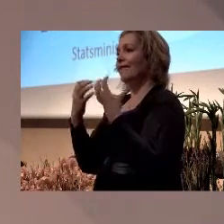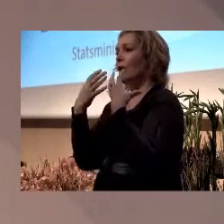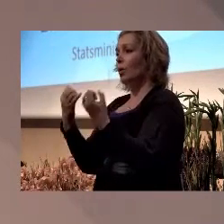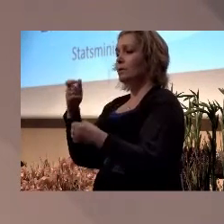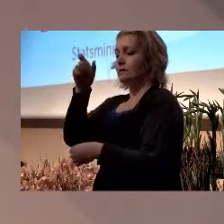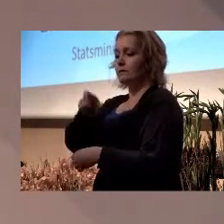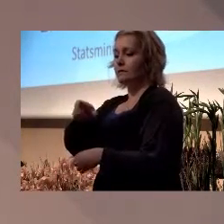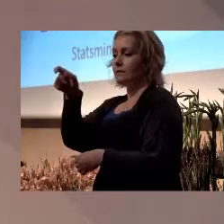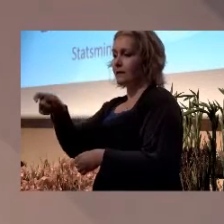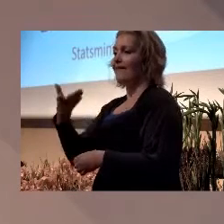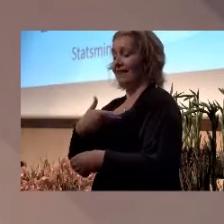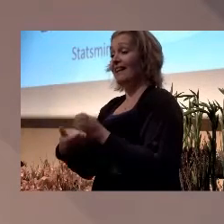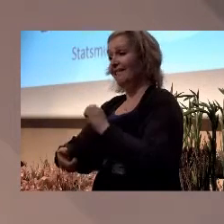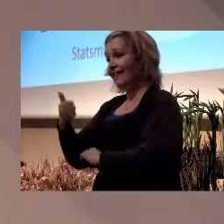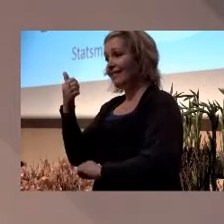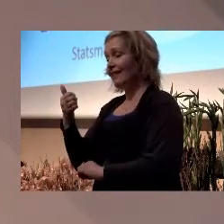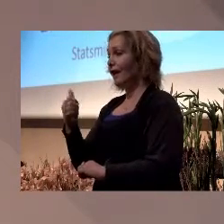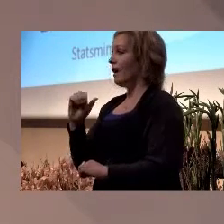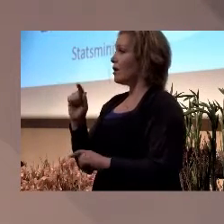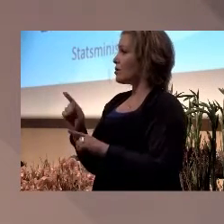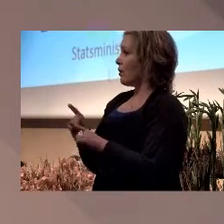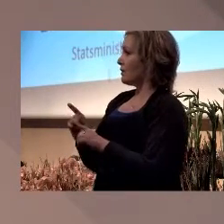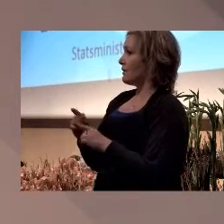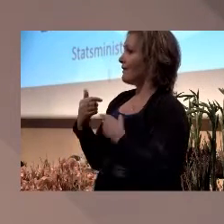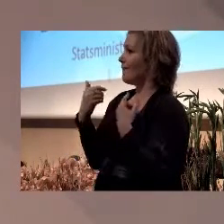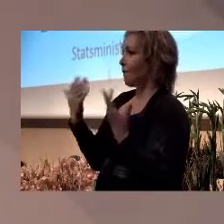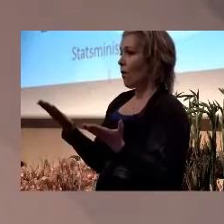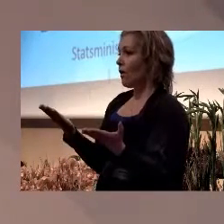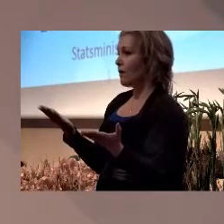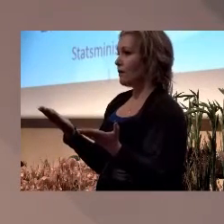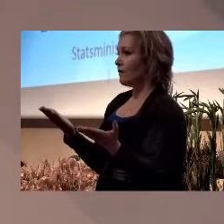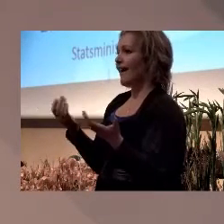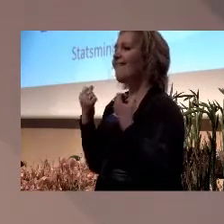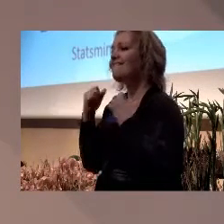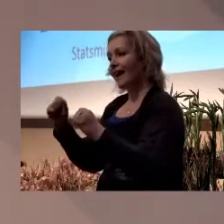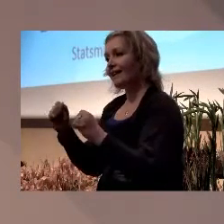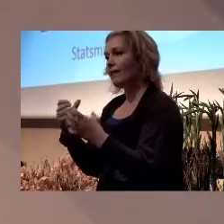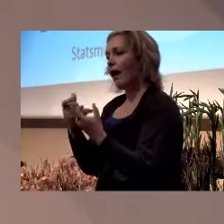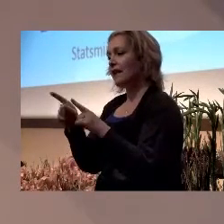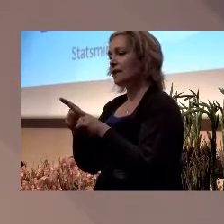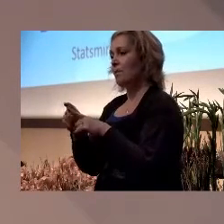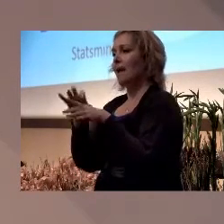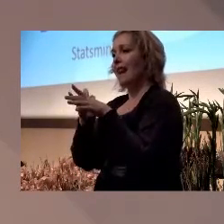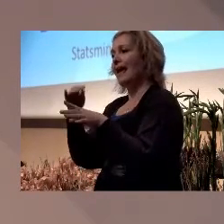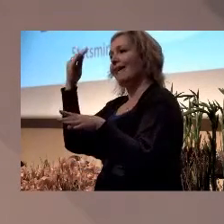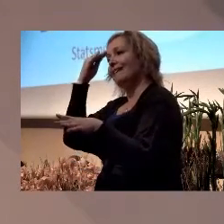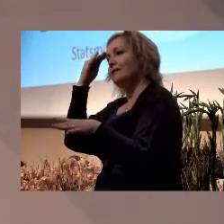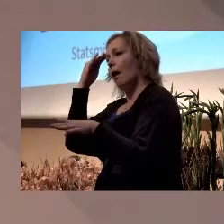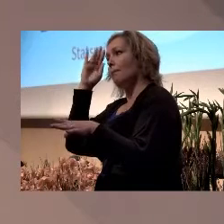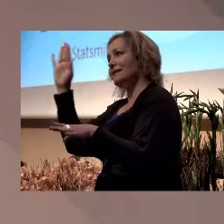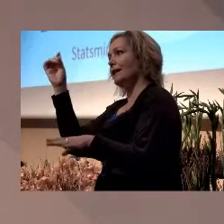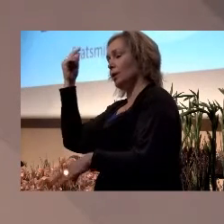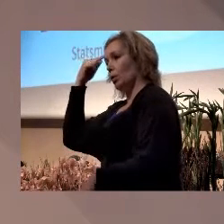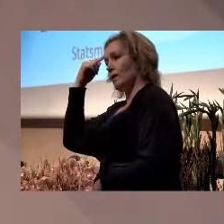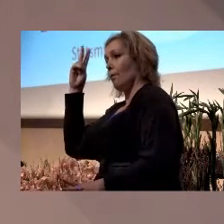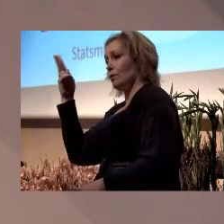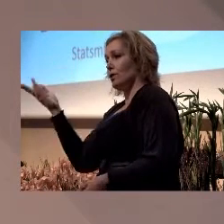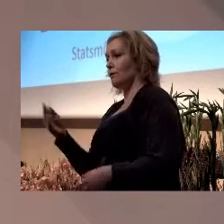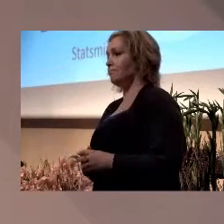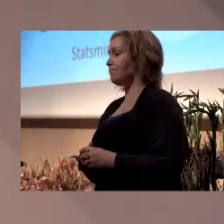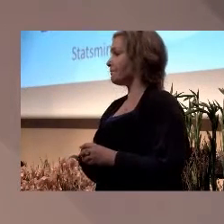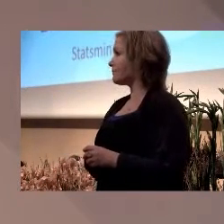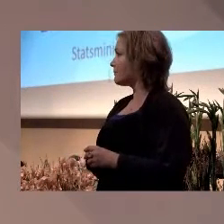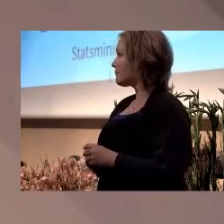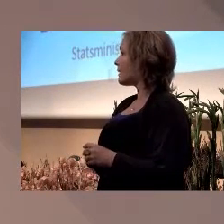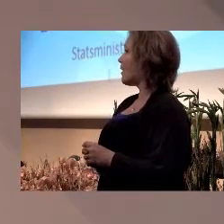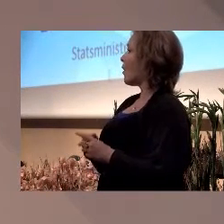enkelte mennesket er utrolig viktig for oss å få effekten av det som er legevitenskapens kunnskap.